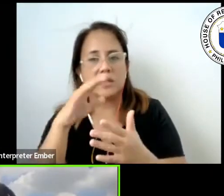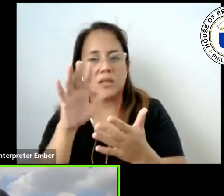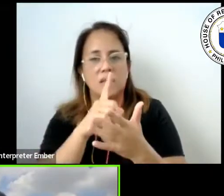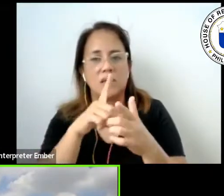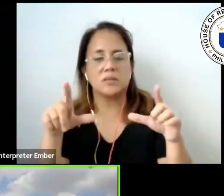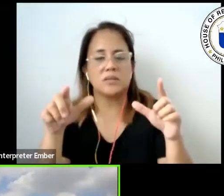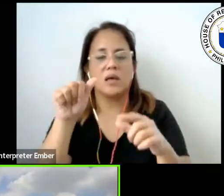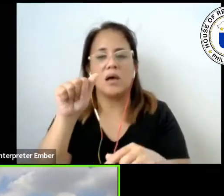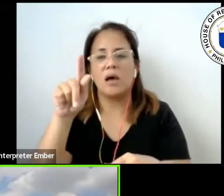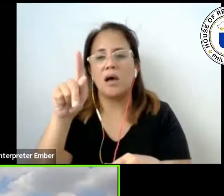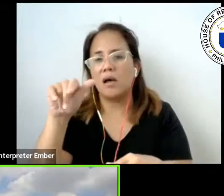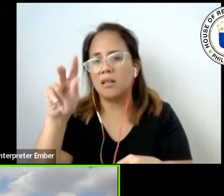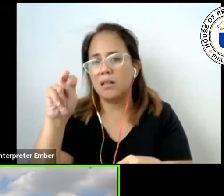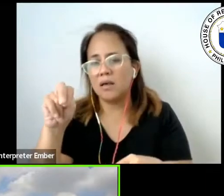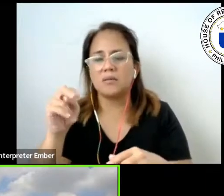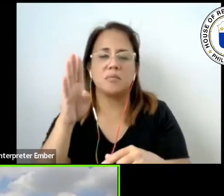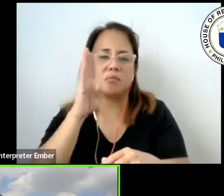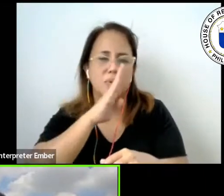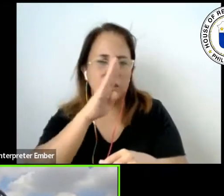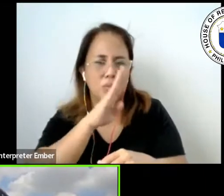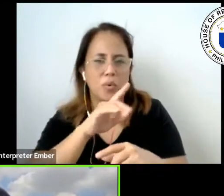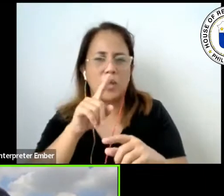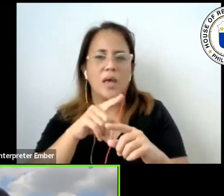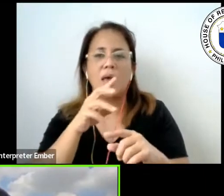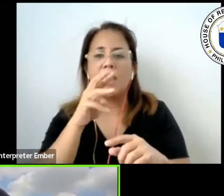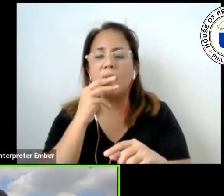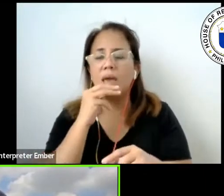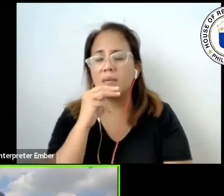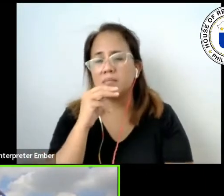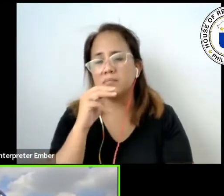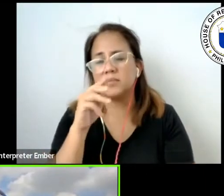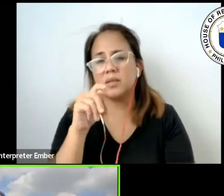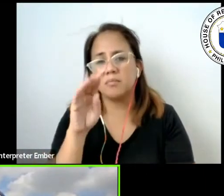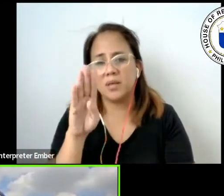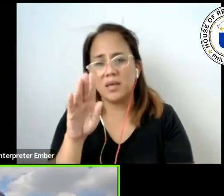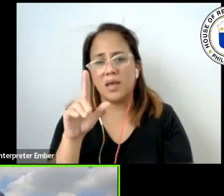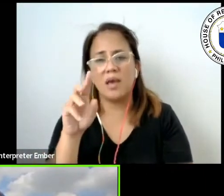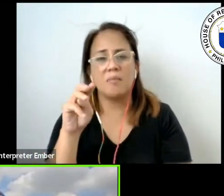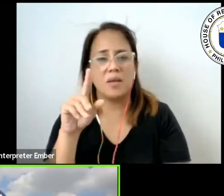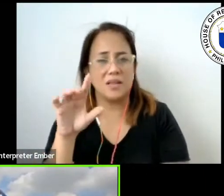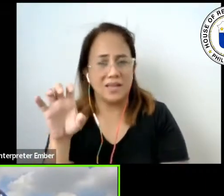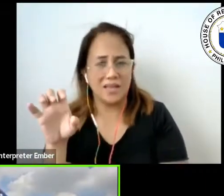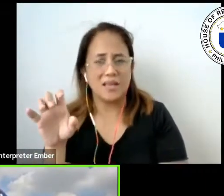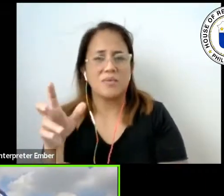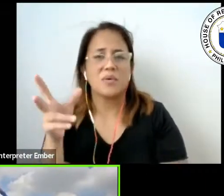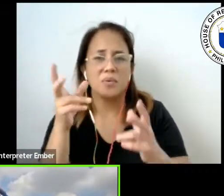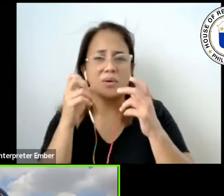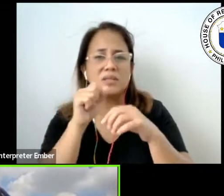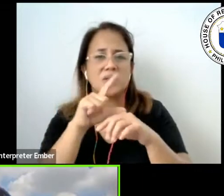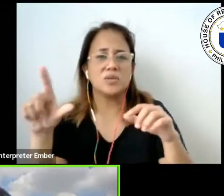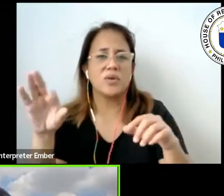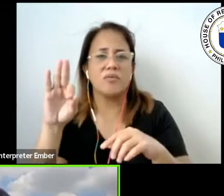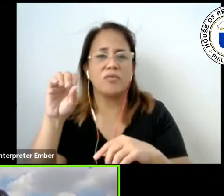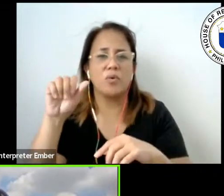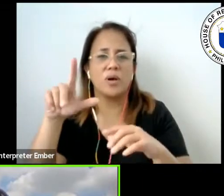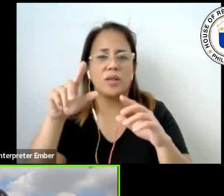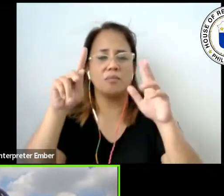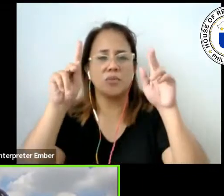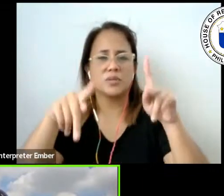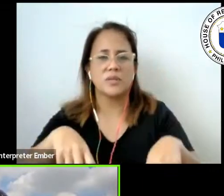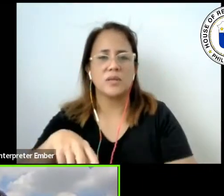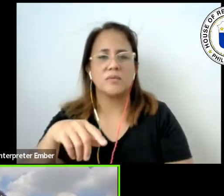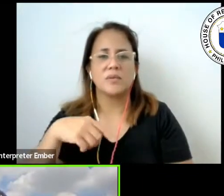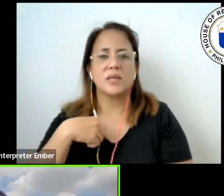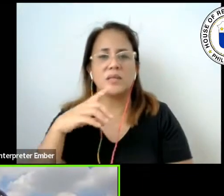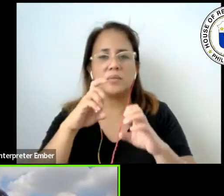sa Aklan, ibang lugar sa Bicol where MTBMLE is working. So I hope that you would listen to the national focal person of MTBMLE